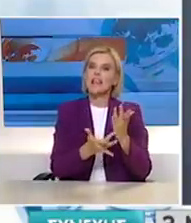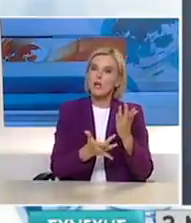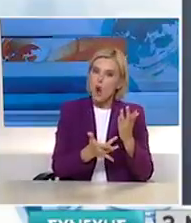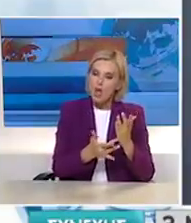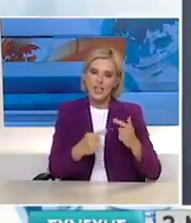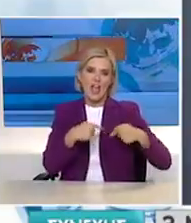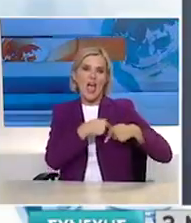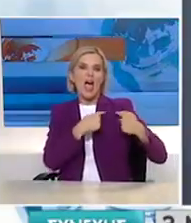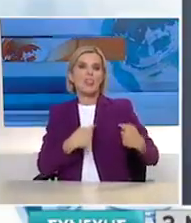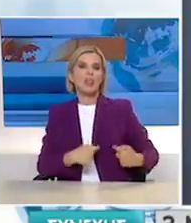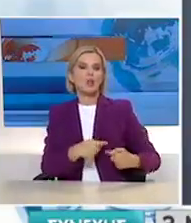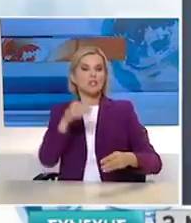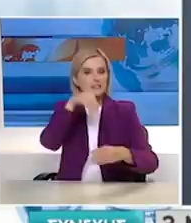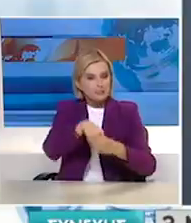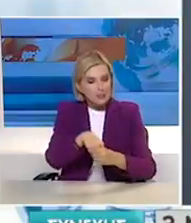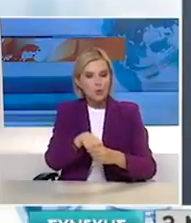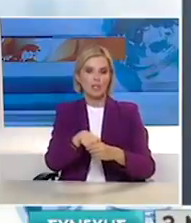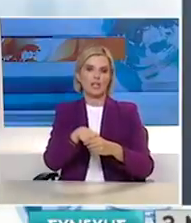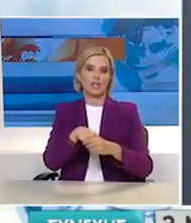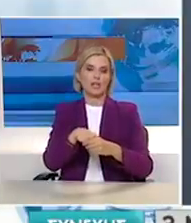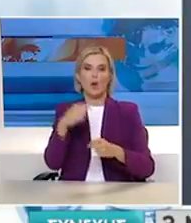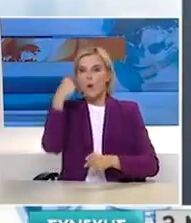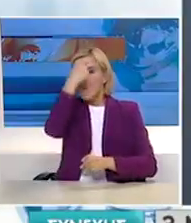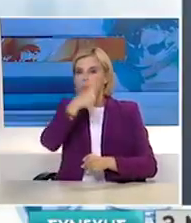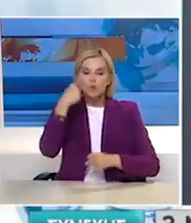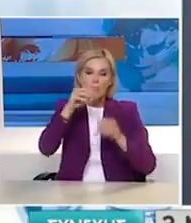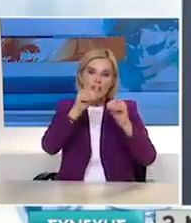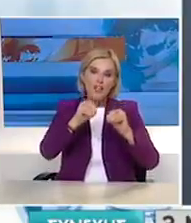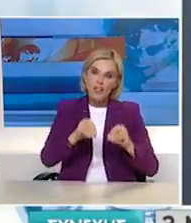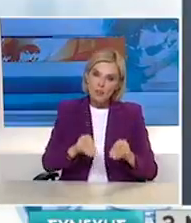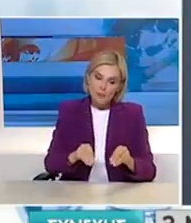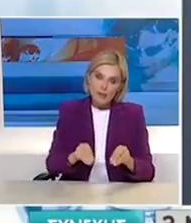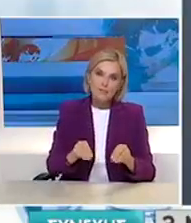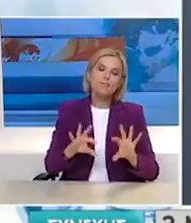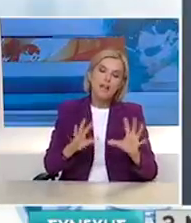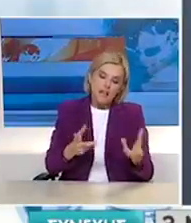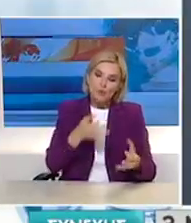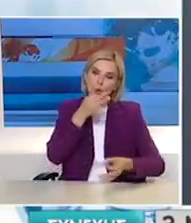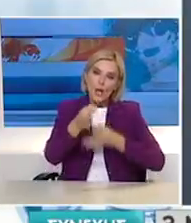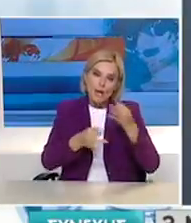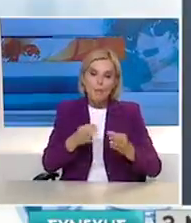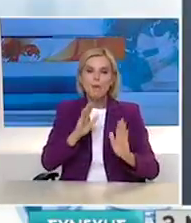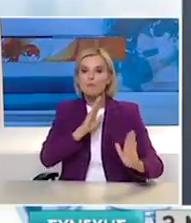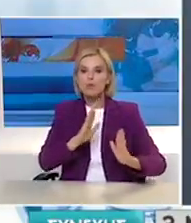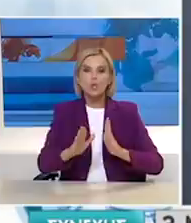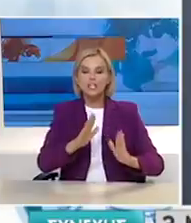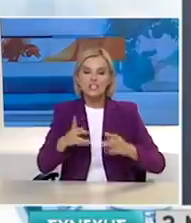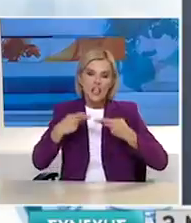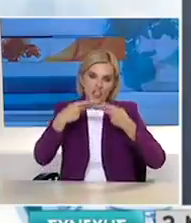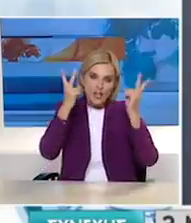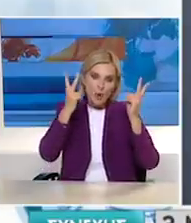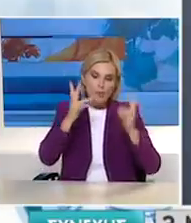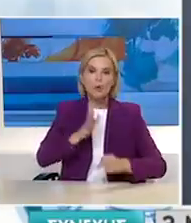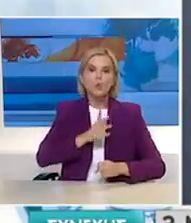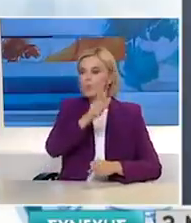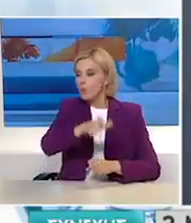προσωπικά δεδομένα, κάτι πάρα πολύ ευαίσθητο, και το οποίο πρέπει, γι' αυτό όλα αυτά παίρνουν στο πλαίσιο της προστασίας των δικαιωμάτων του ανθρώπου και της ελευθερίας των